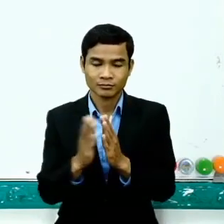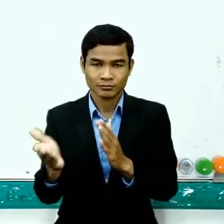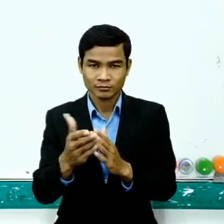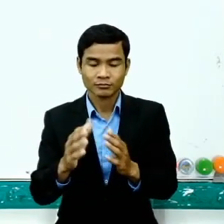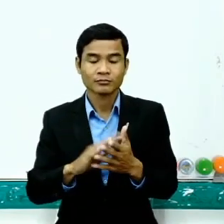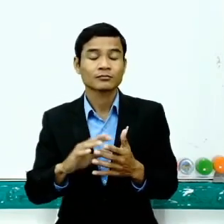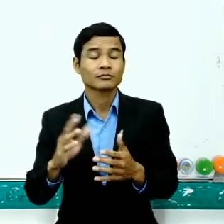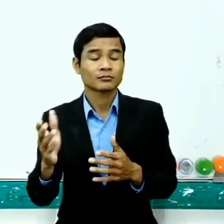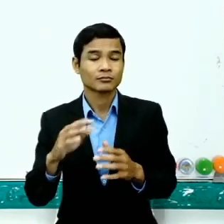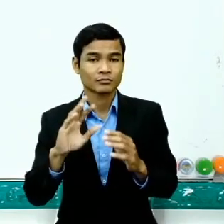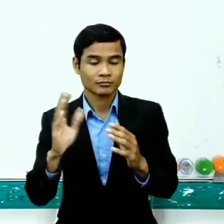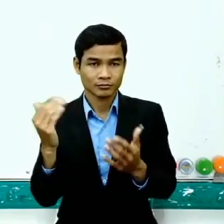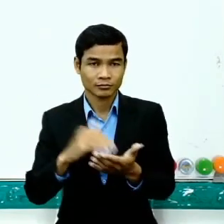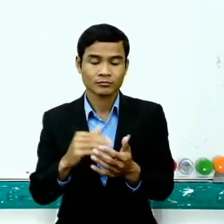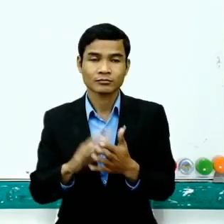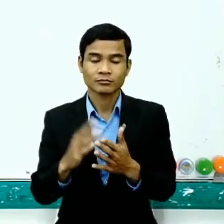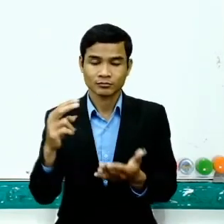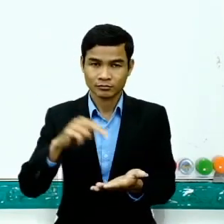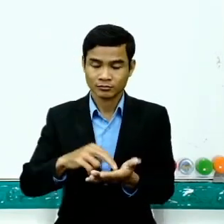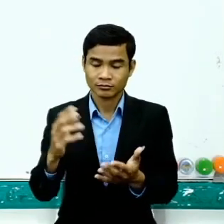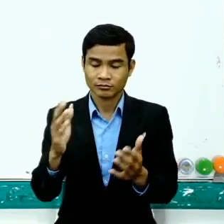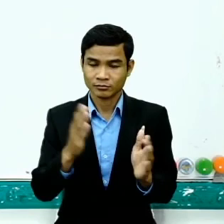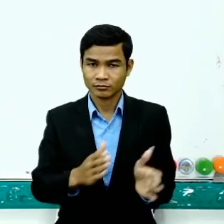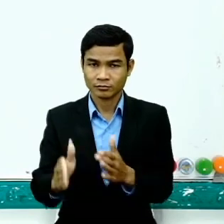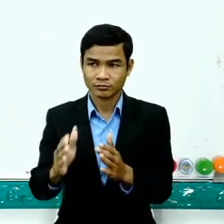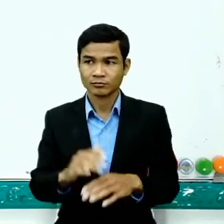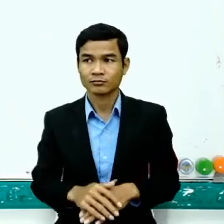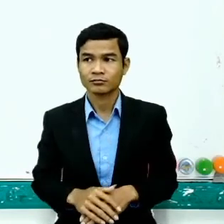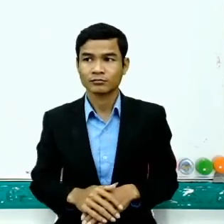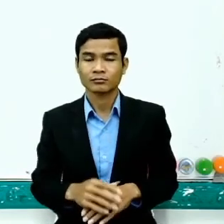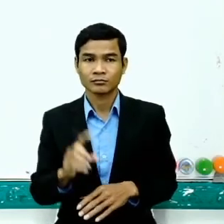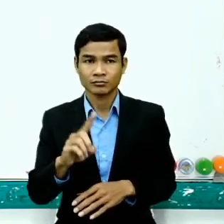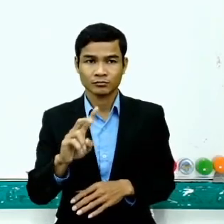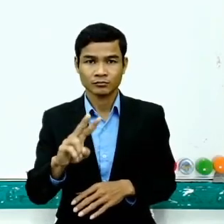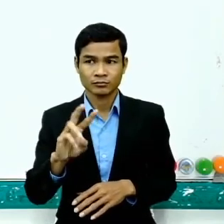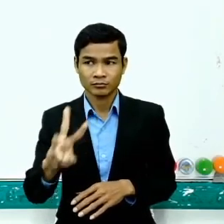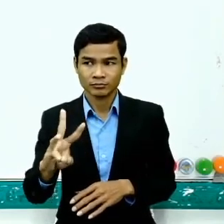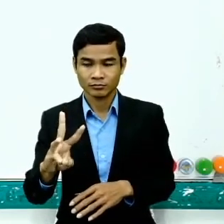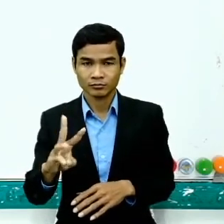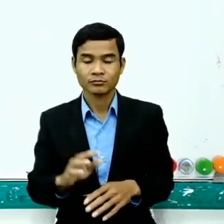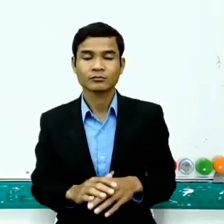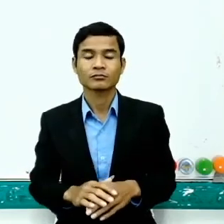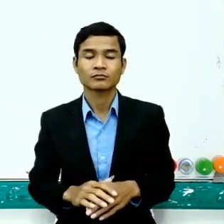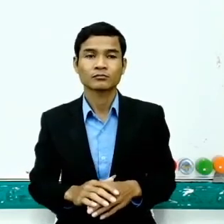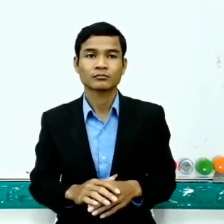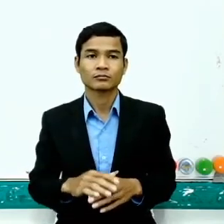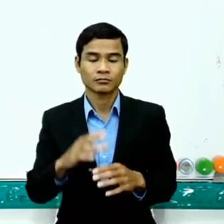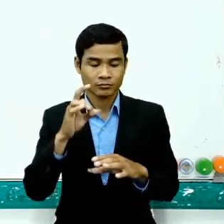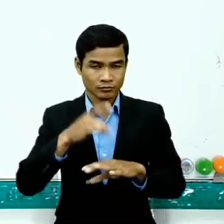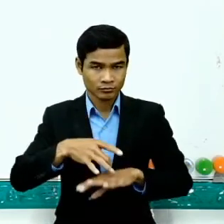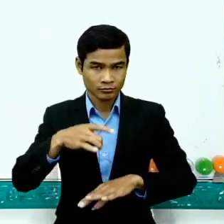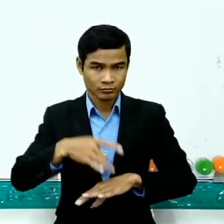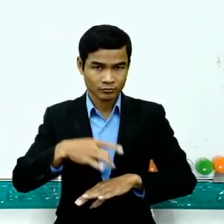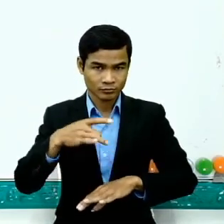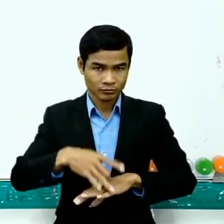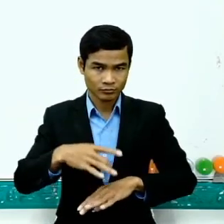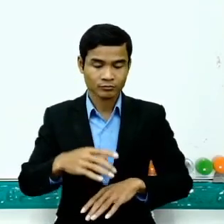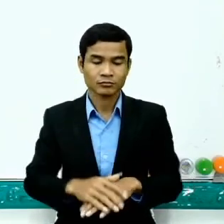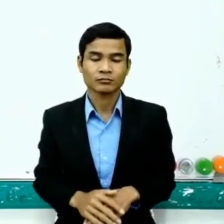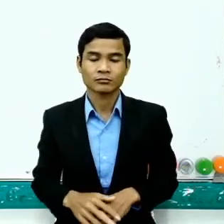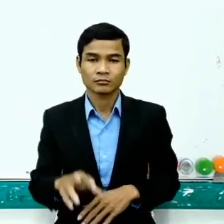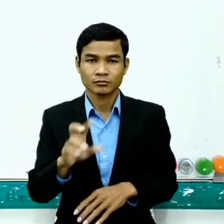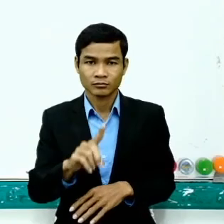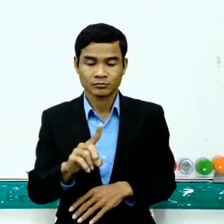lời một đồng tiền nè cào triếm bay bay bay ơi lắc ơi lắc ơi